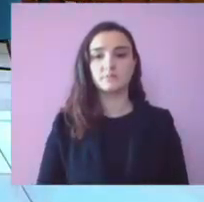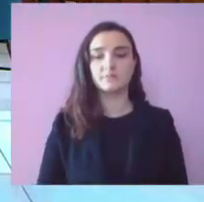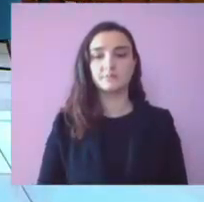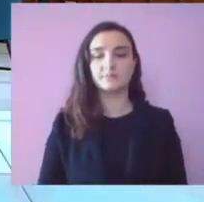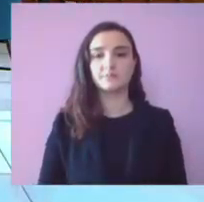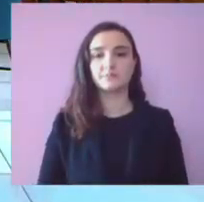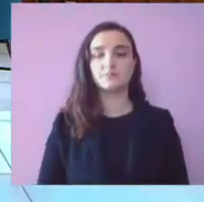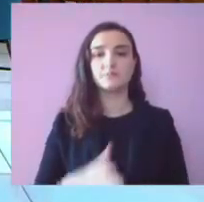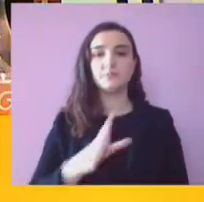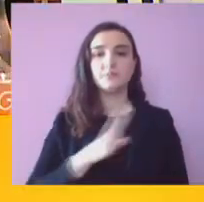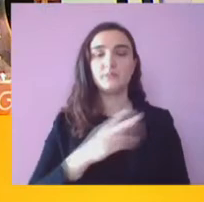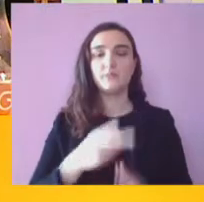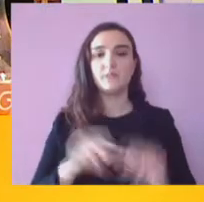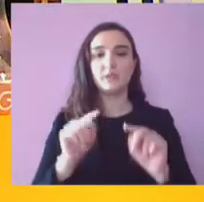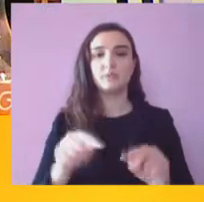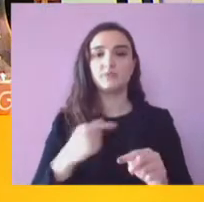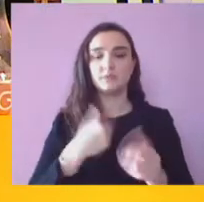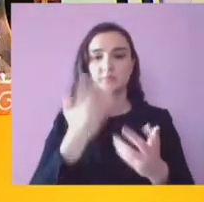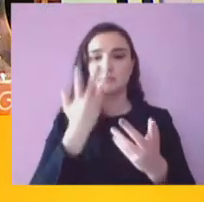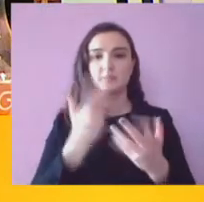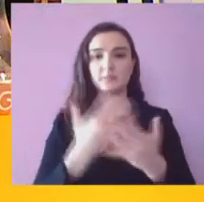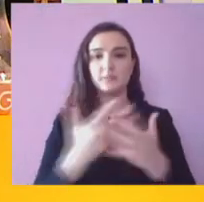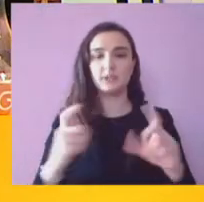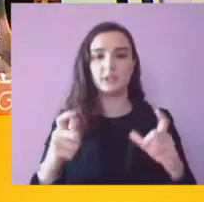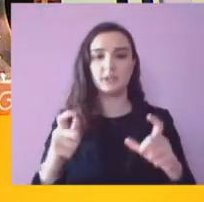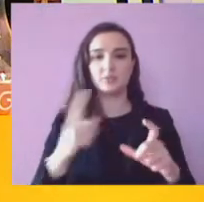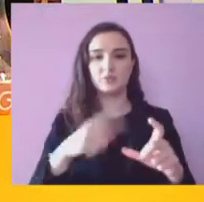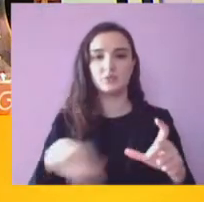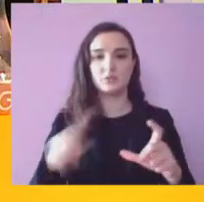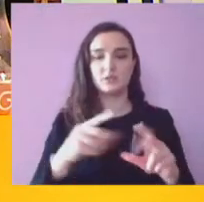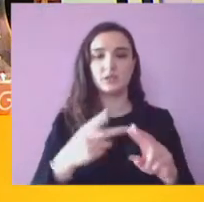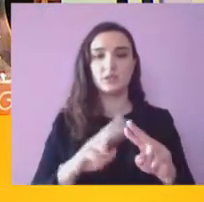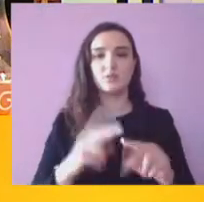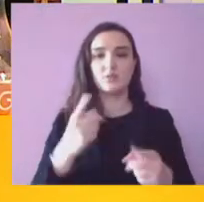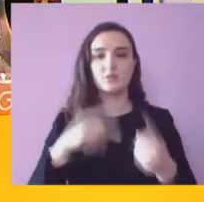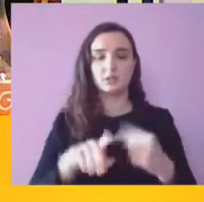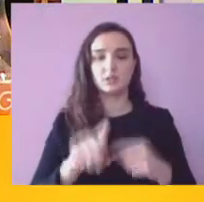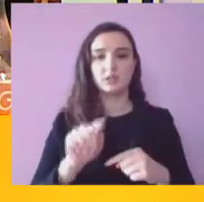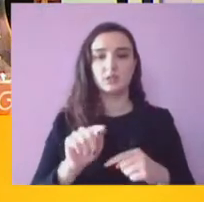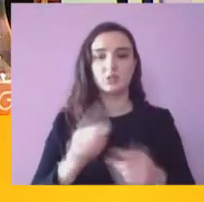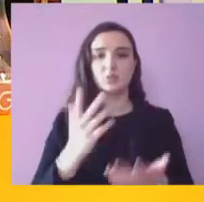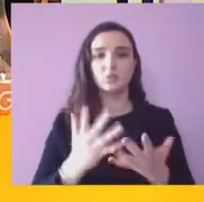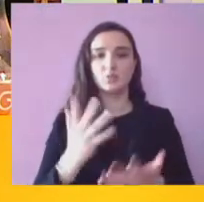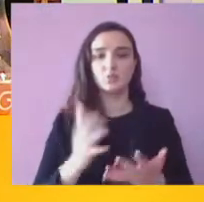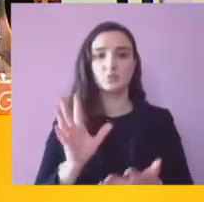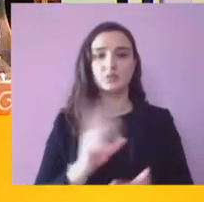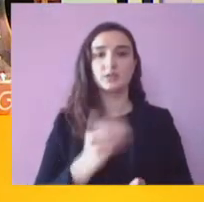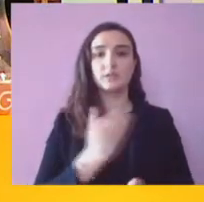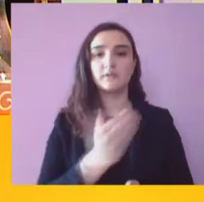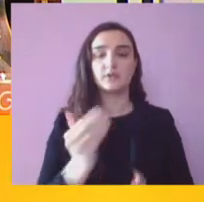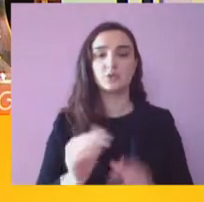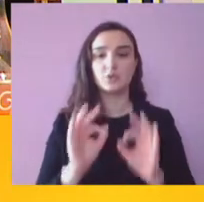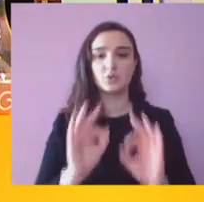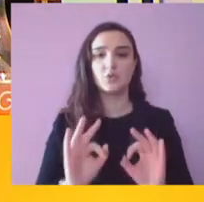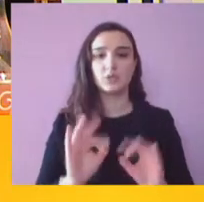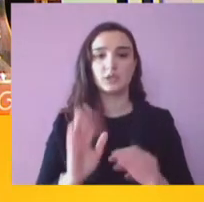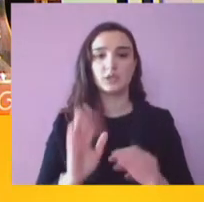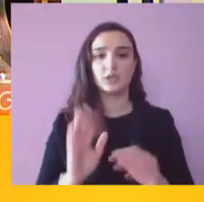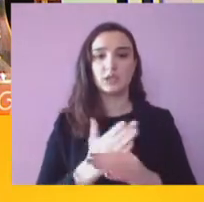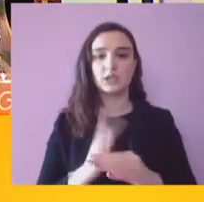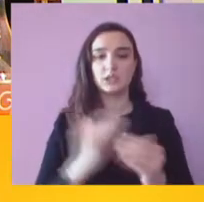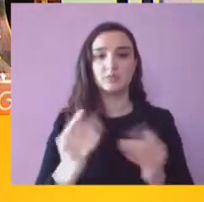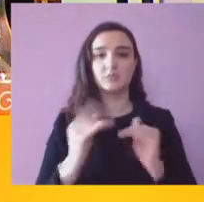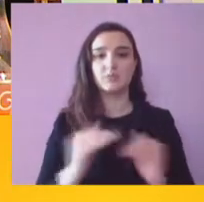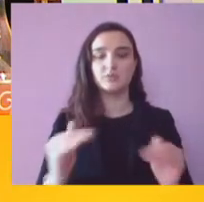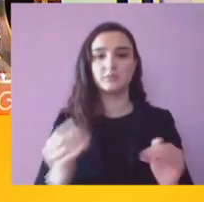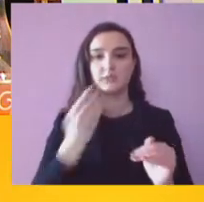იმ ჩვენ ფერად თეფში. აქედან გამომდინარე, თუ თქვენ სწორად გადაანაწილებთ ბავშვების რაციონს